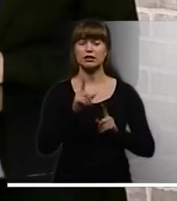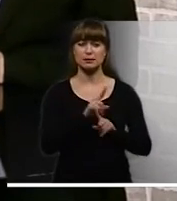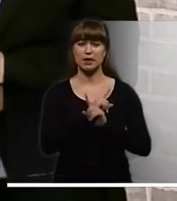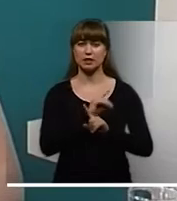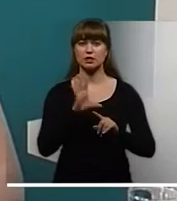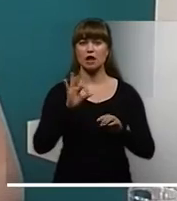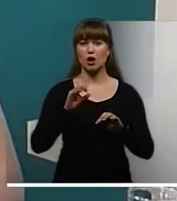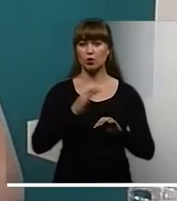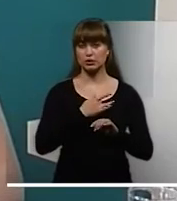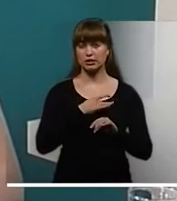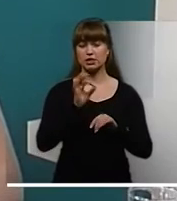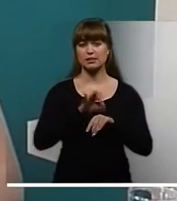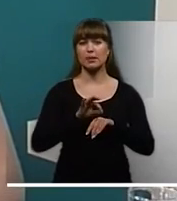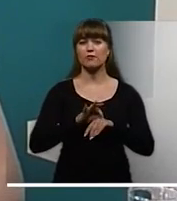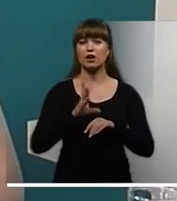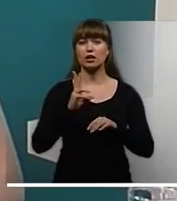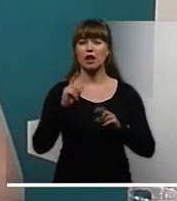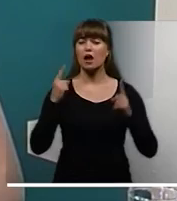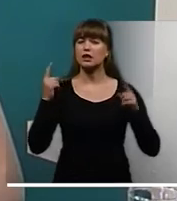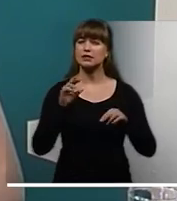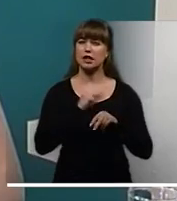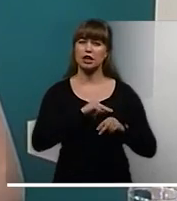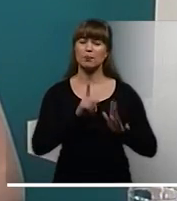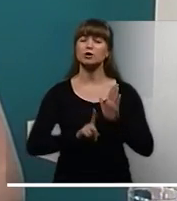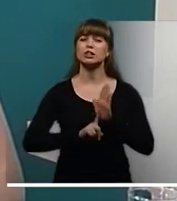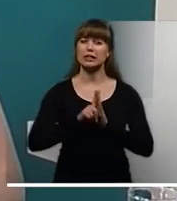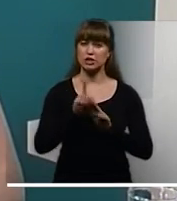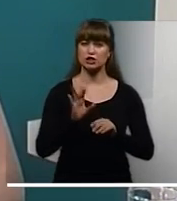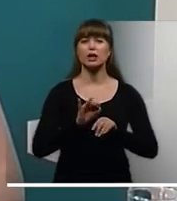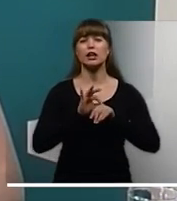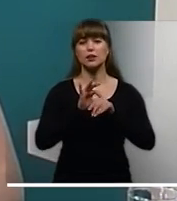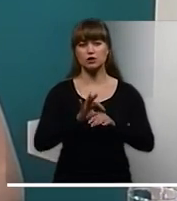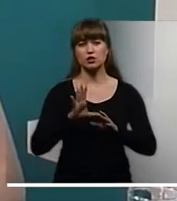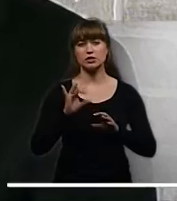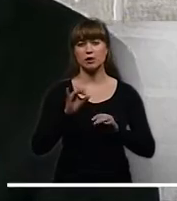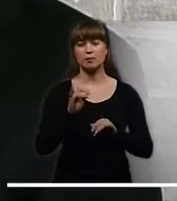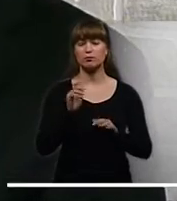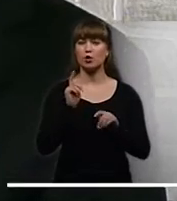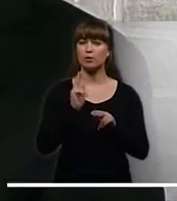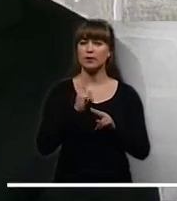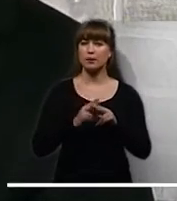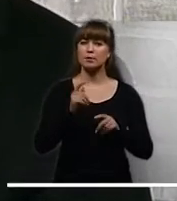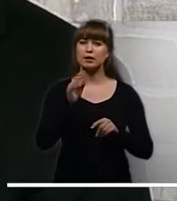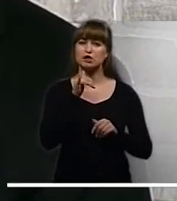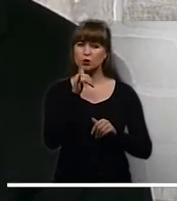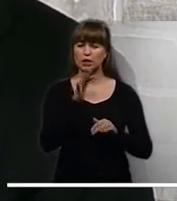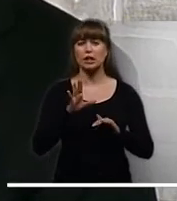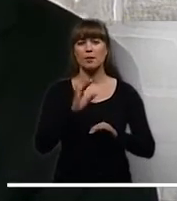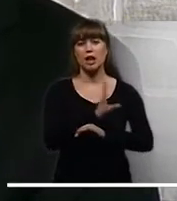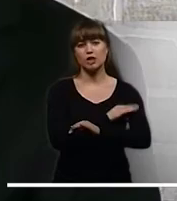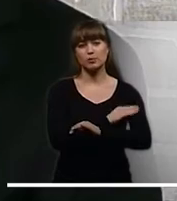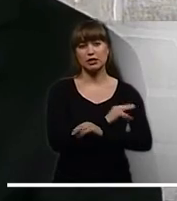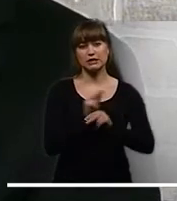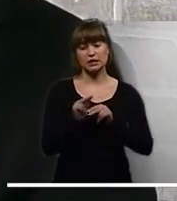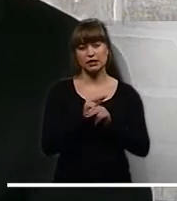от сердечно-сосудистых заболеваний. Колоссальная работа все-таки начата и ведется правительство по борьбе с курением, по лечению артериальной